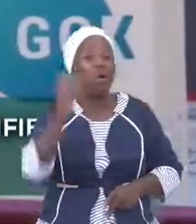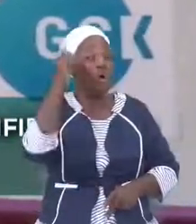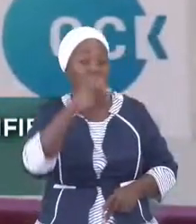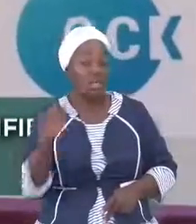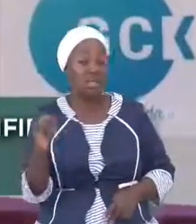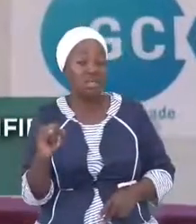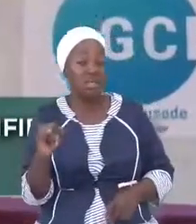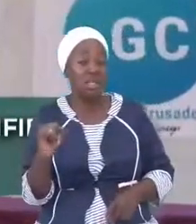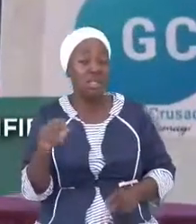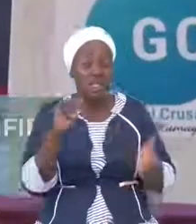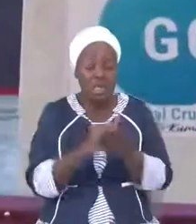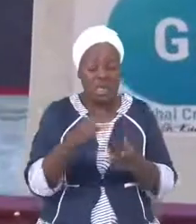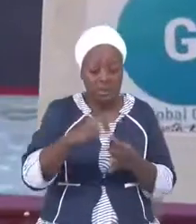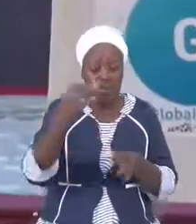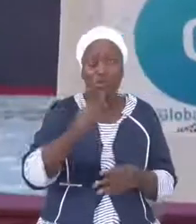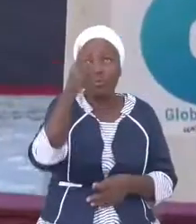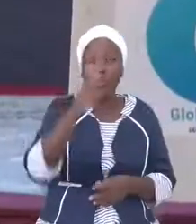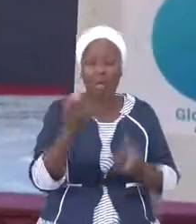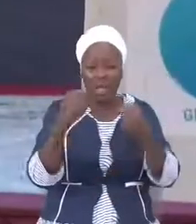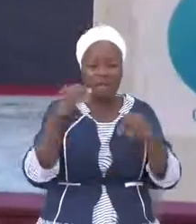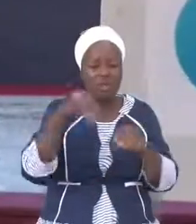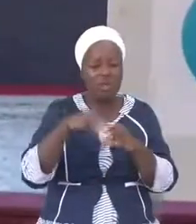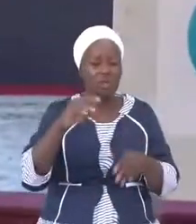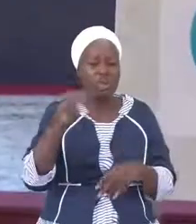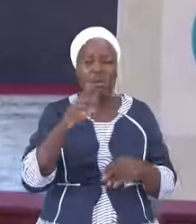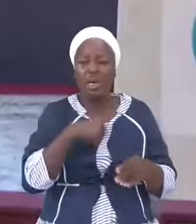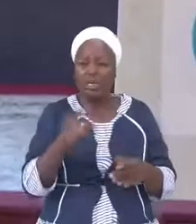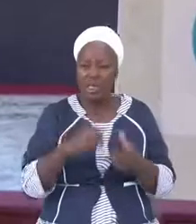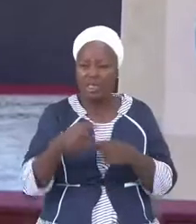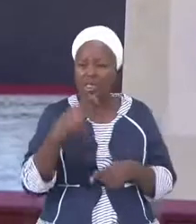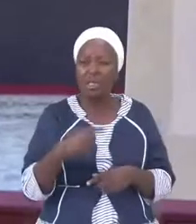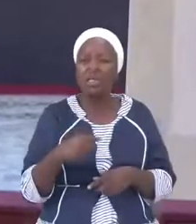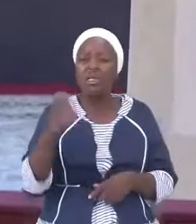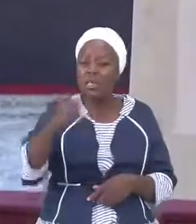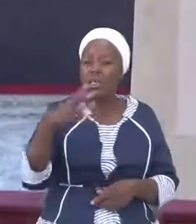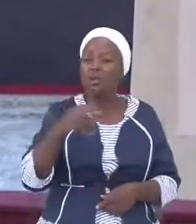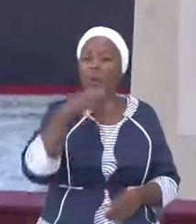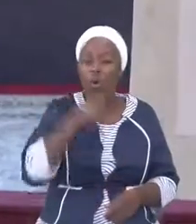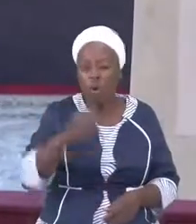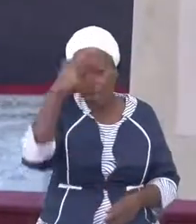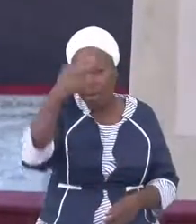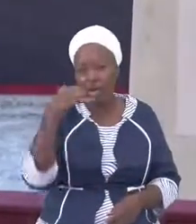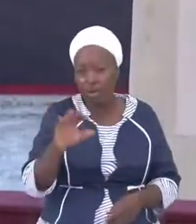une conviction personnelle. L'Esprit de Dieu a rendu témoignage dans son